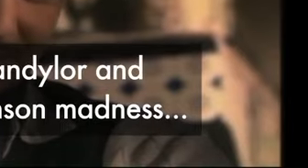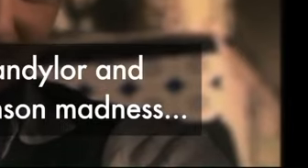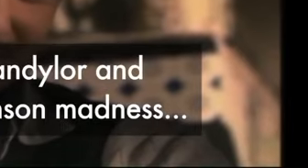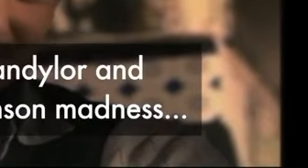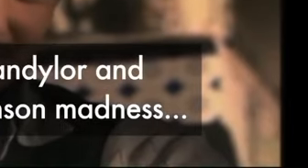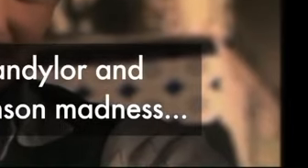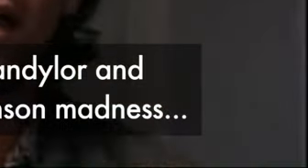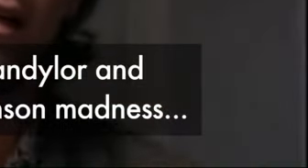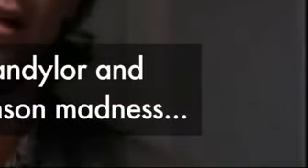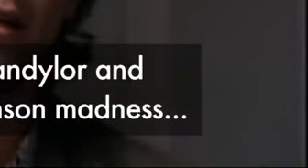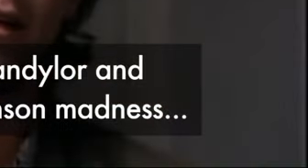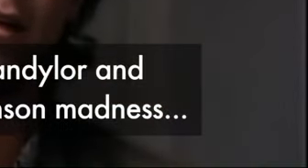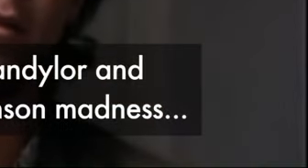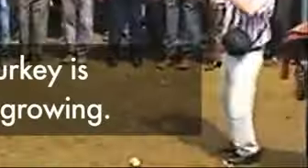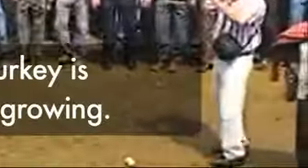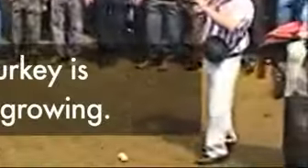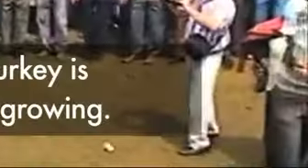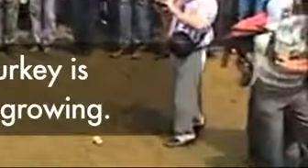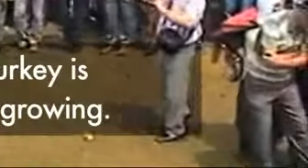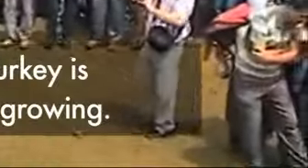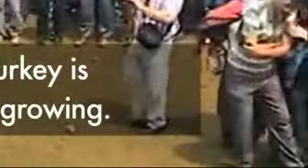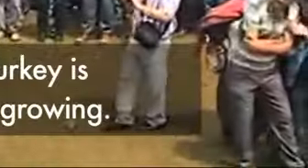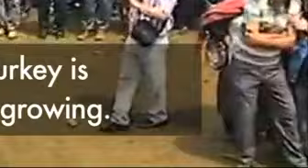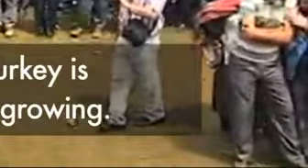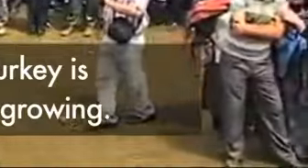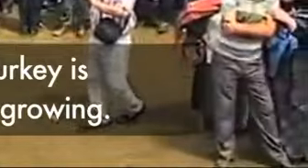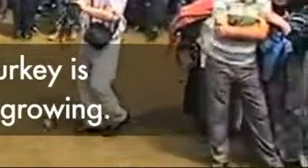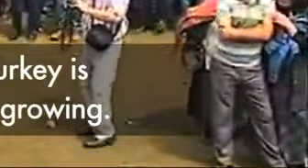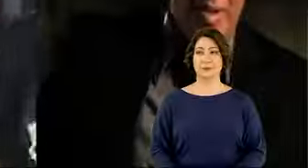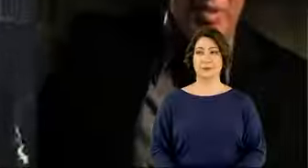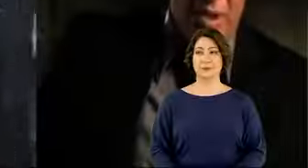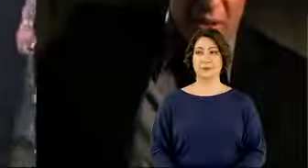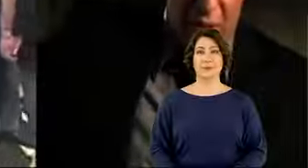Türkiye'de Kostas Mandalor ve Parker Stevens'ın çılgınlığı gün geçtikçe artıyor.